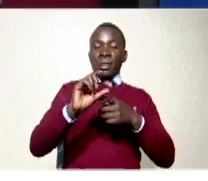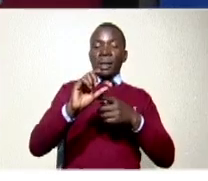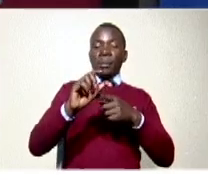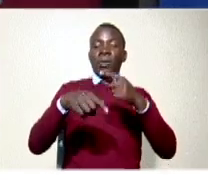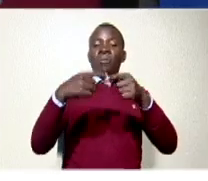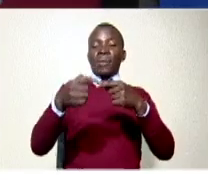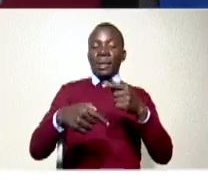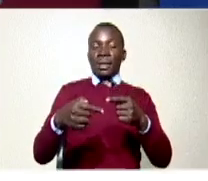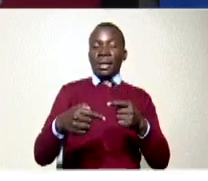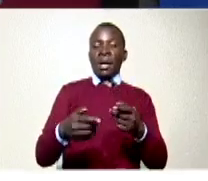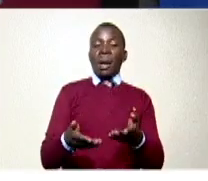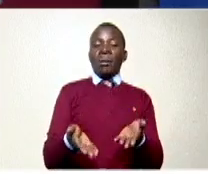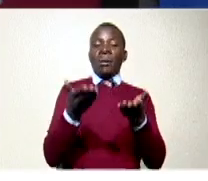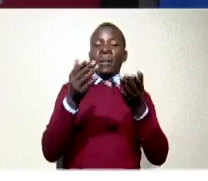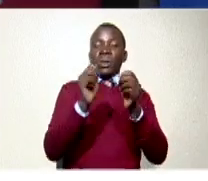urwo rugero rwa